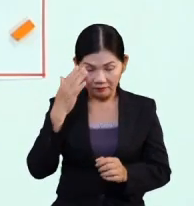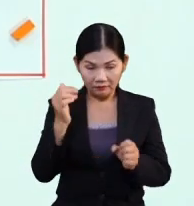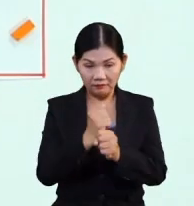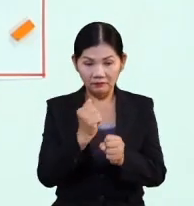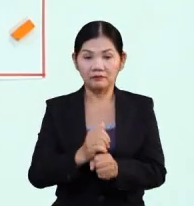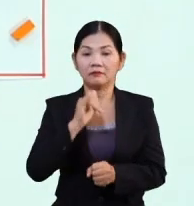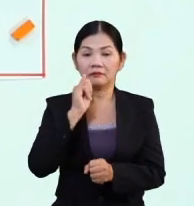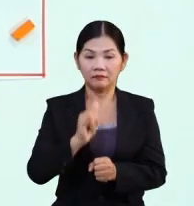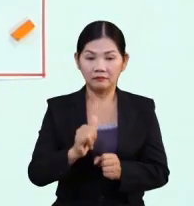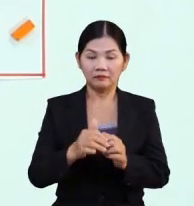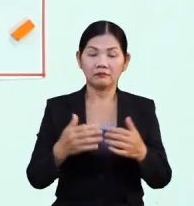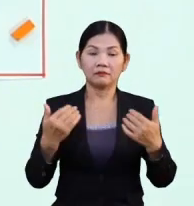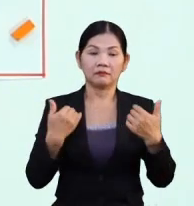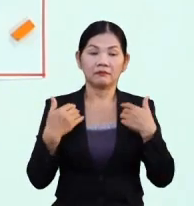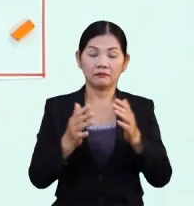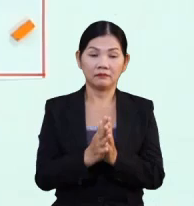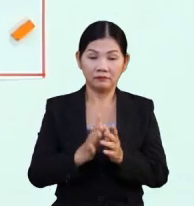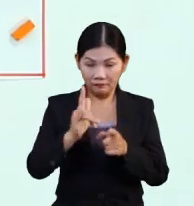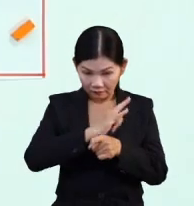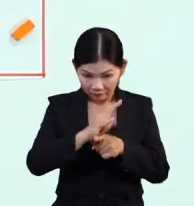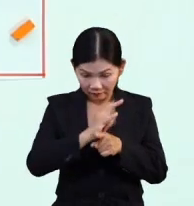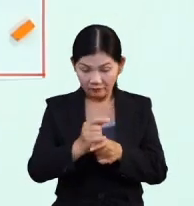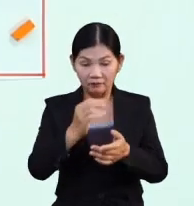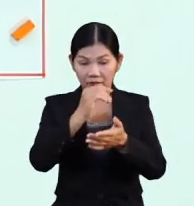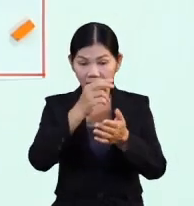ន់អនាម័យនោះតើកូនត្រូវធ្វើដូចម្ដេច